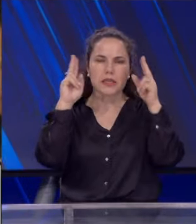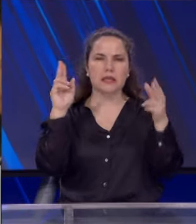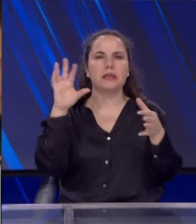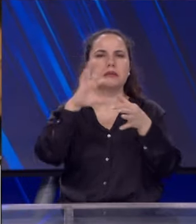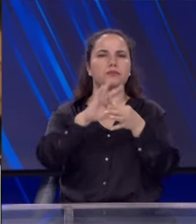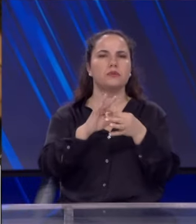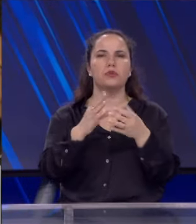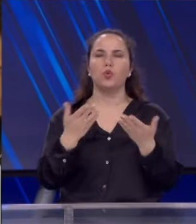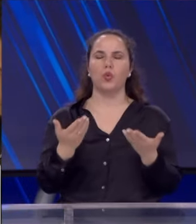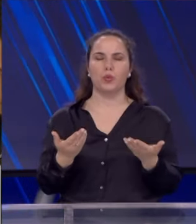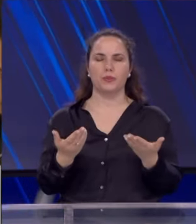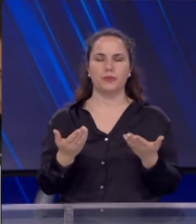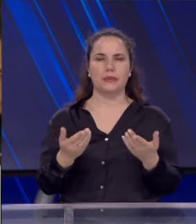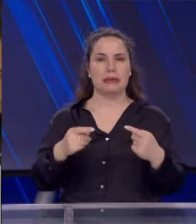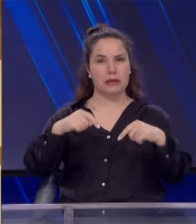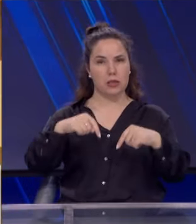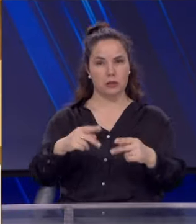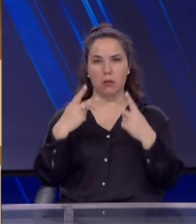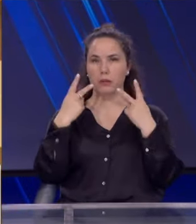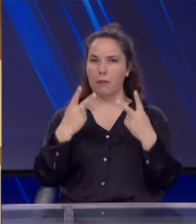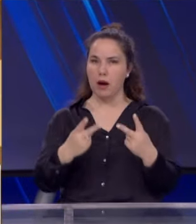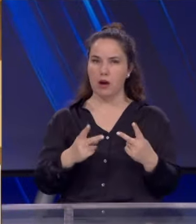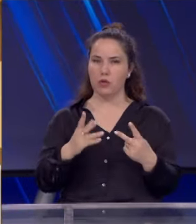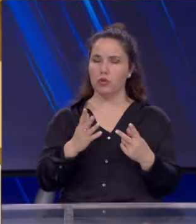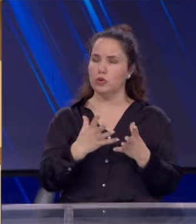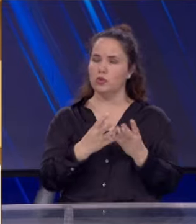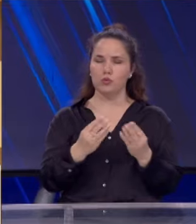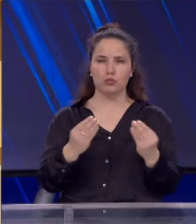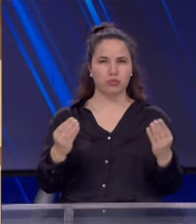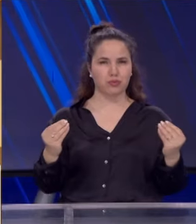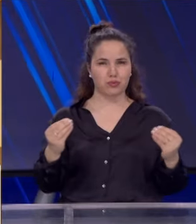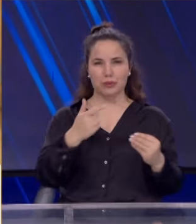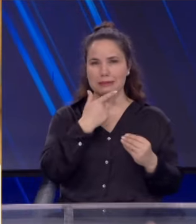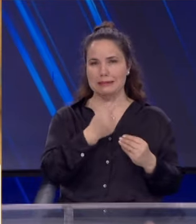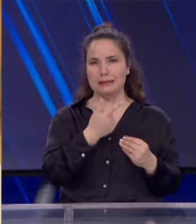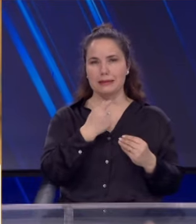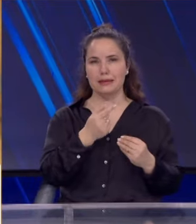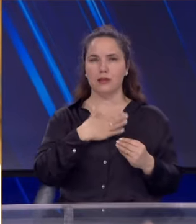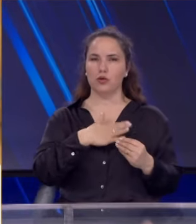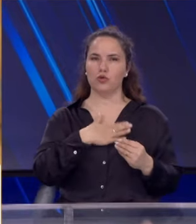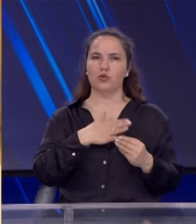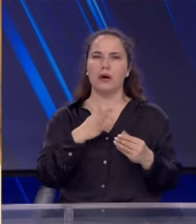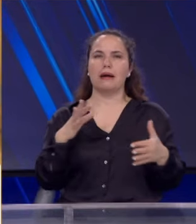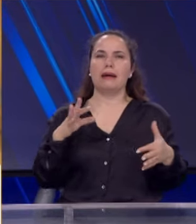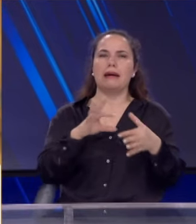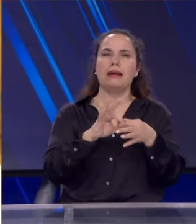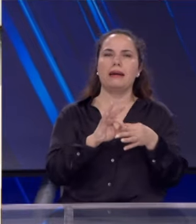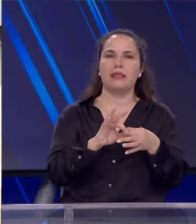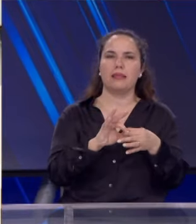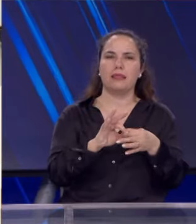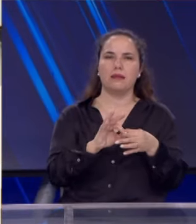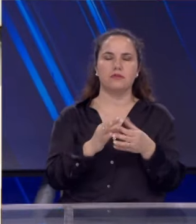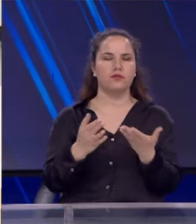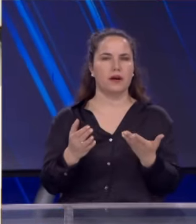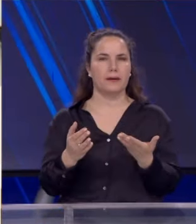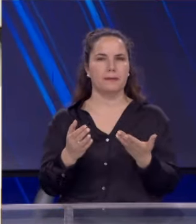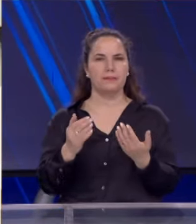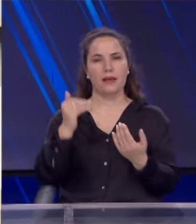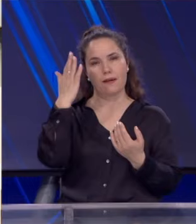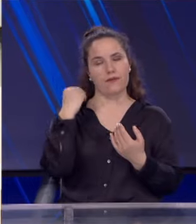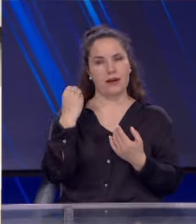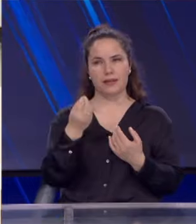zgjedhje që kanë plotësuar, duket se prirja për studimet e ardhshme nuk i tejkalon për zgjedhjet e viteve të fundit. Lëndët të cilat